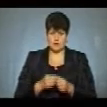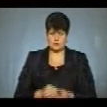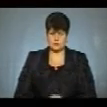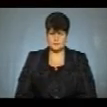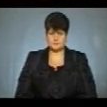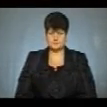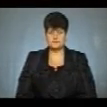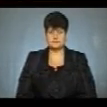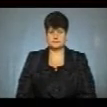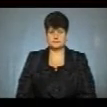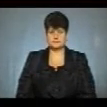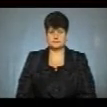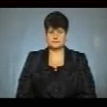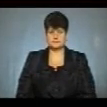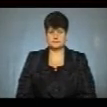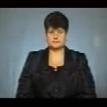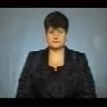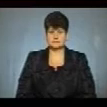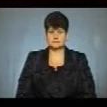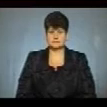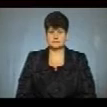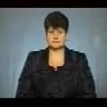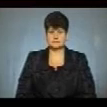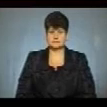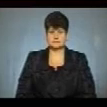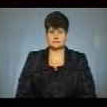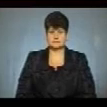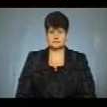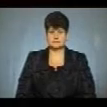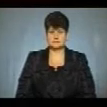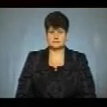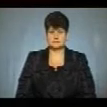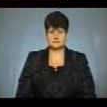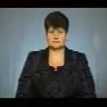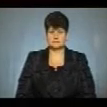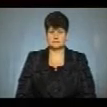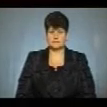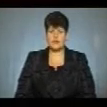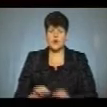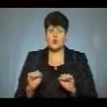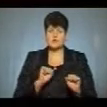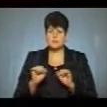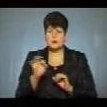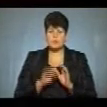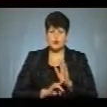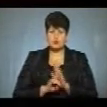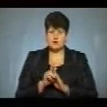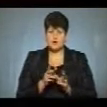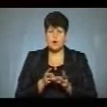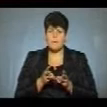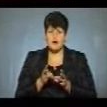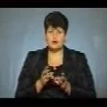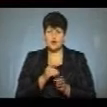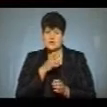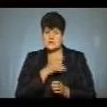Любов Гадомська, Володимир Заболотний, Оксана Галіяш. Новини на Суспільному. Тернопіль. Розпорядження про початок опалювального сезону